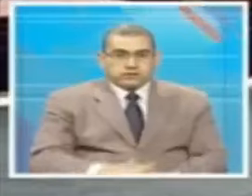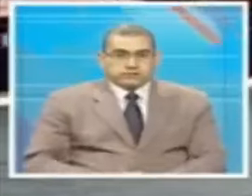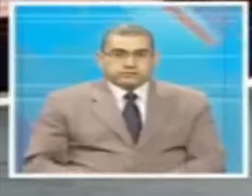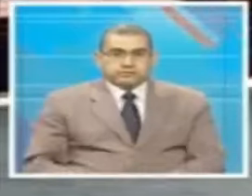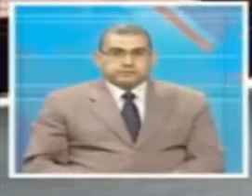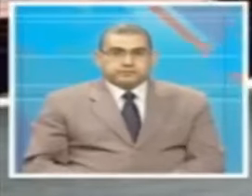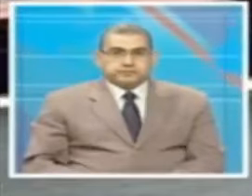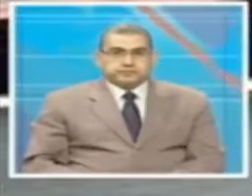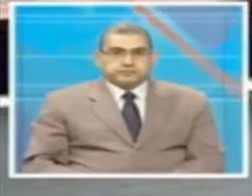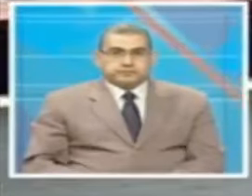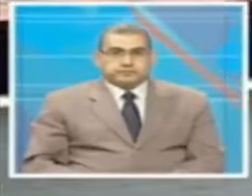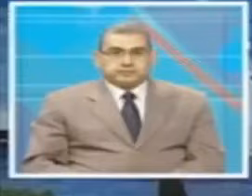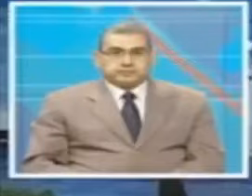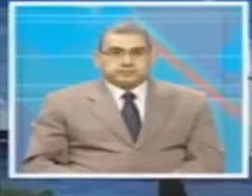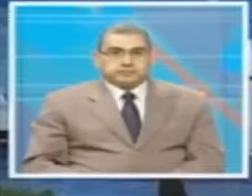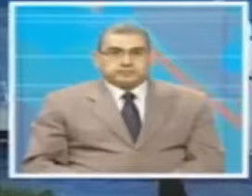منشآتها.